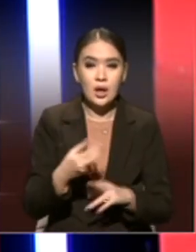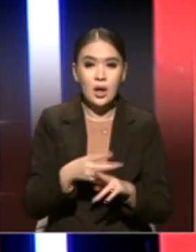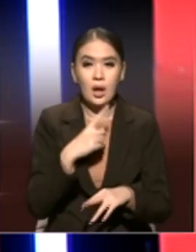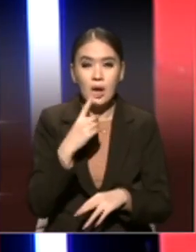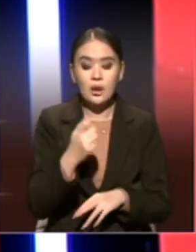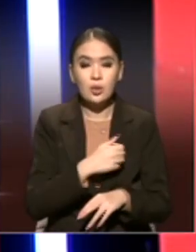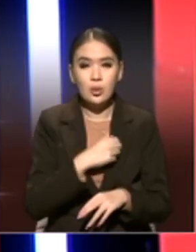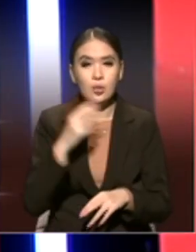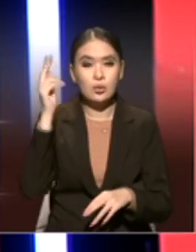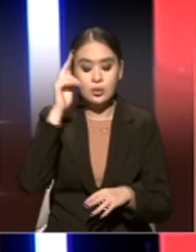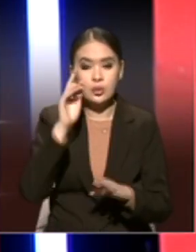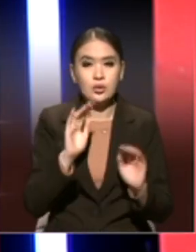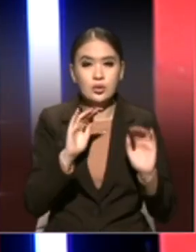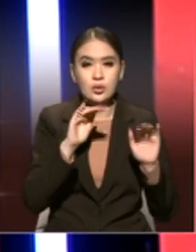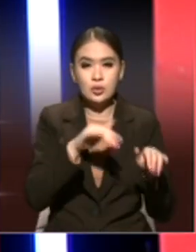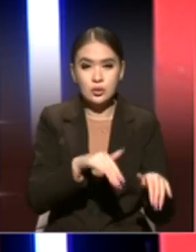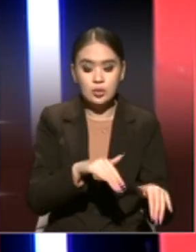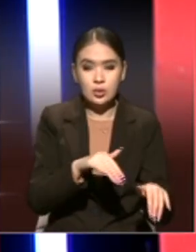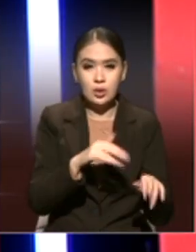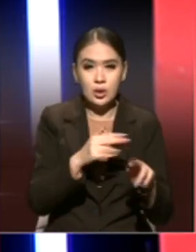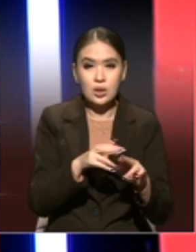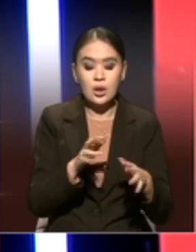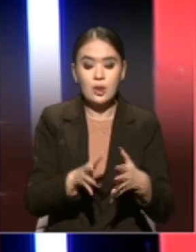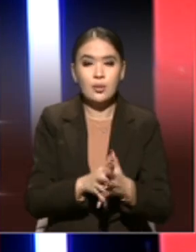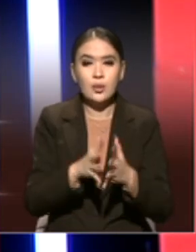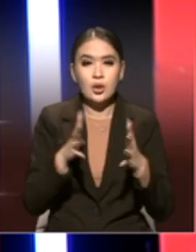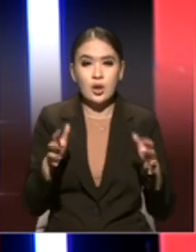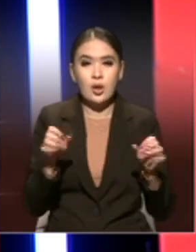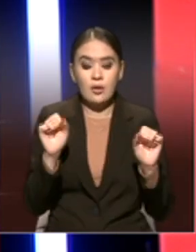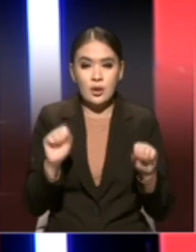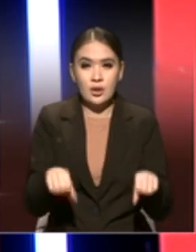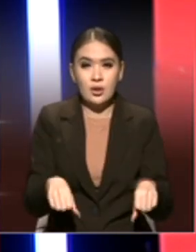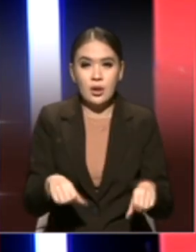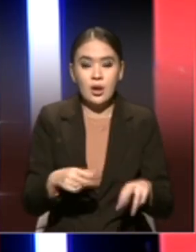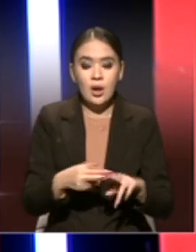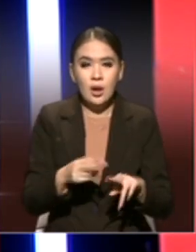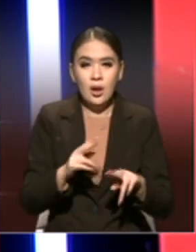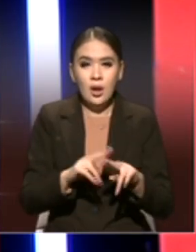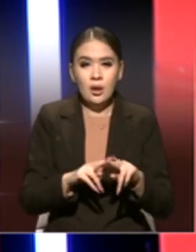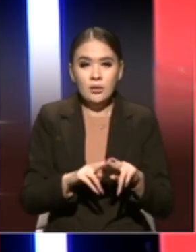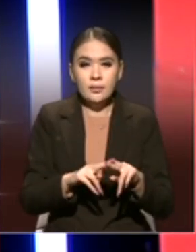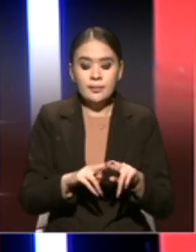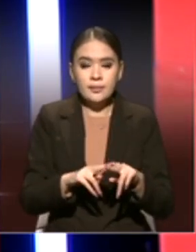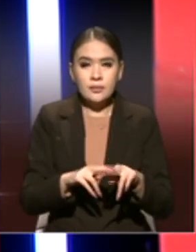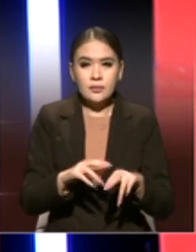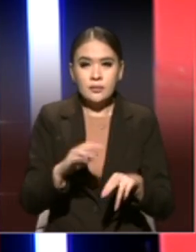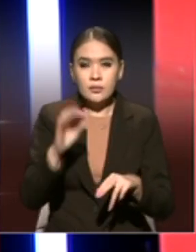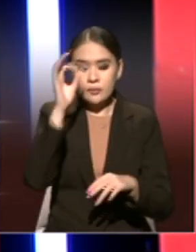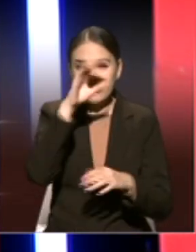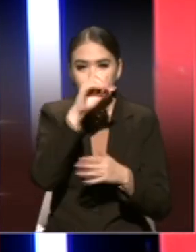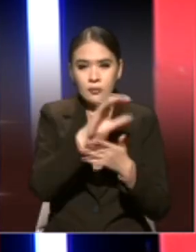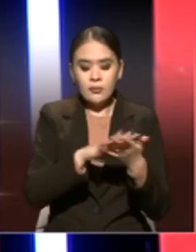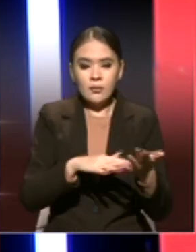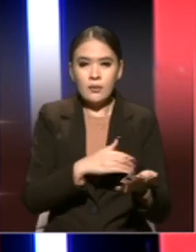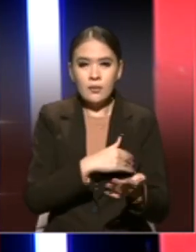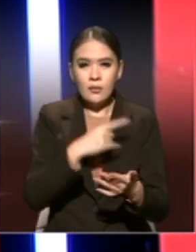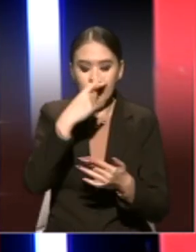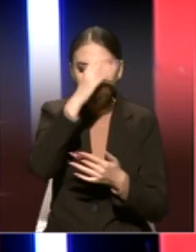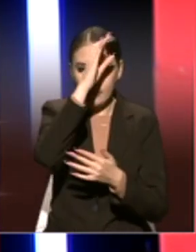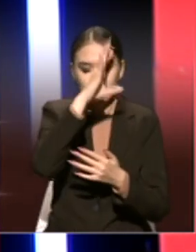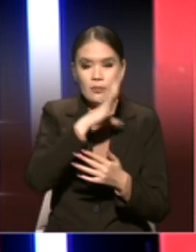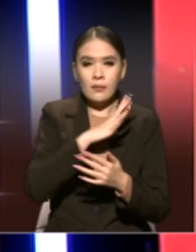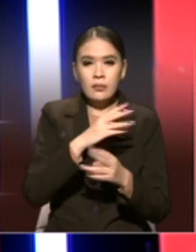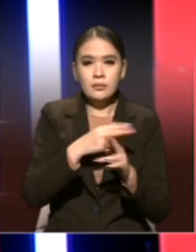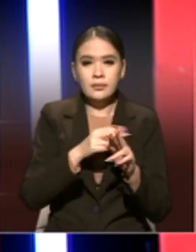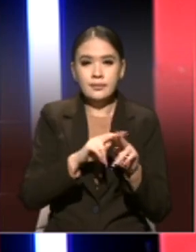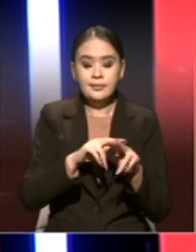сарбазымыз оқуға түсіп отыр. Бұл меніңше үлкен мүмкіндік. Жалпы бұл жерде тоқтап Руслан несін жалғастырып кеткім келеді.